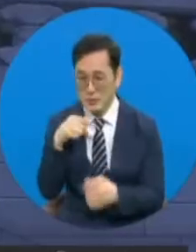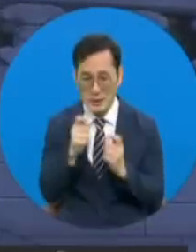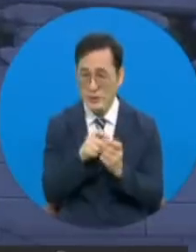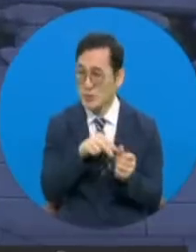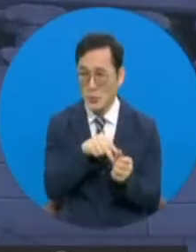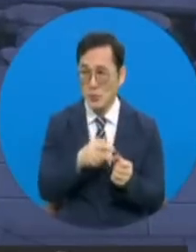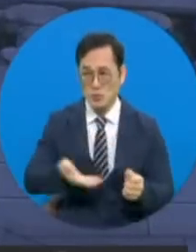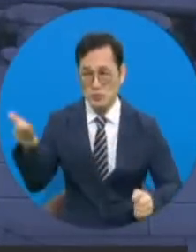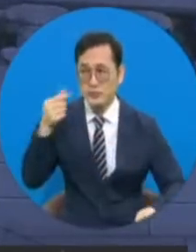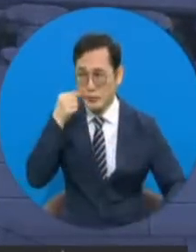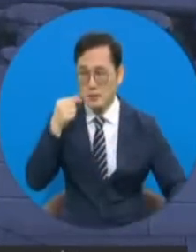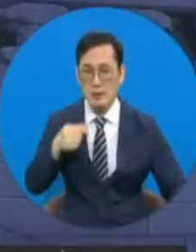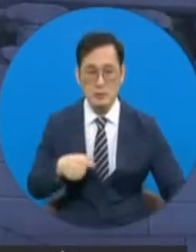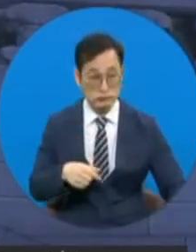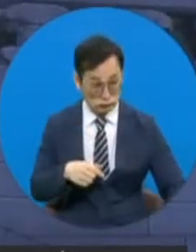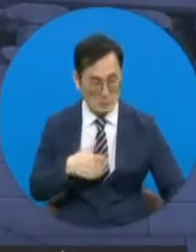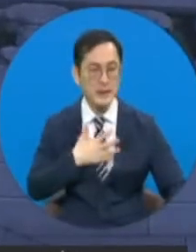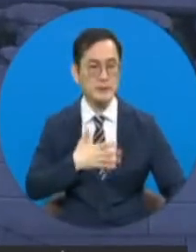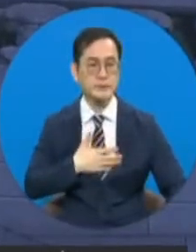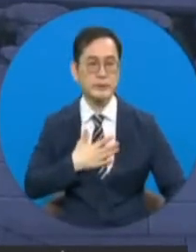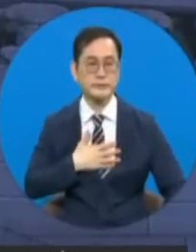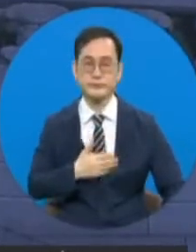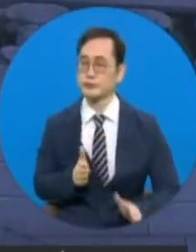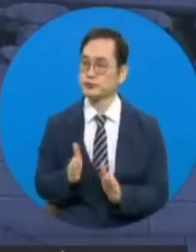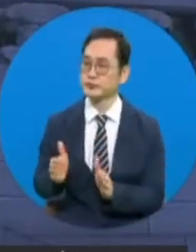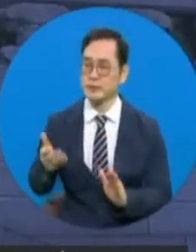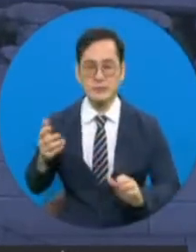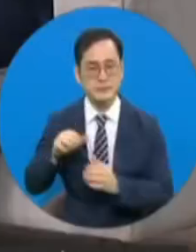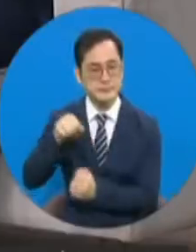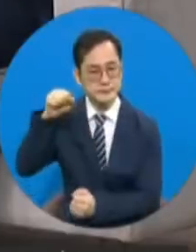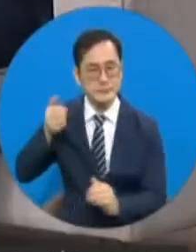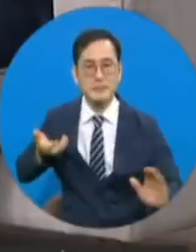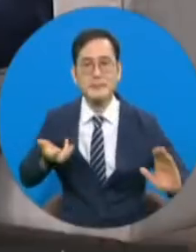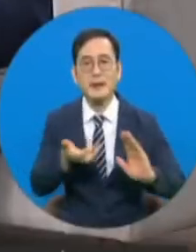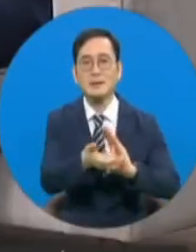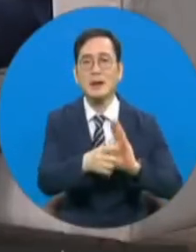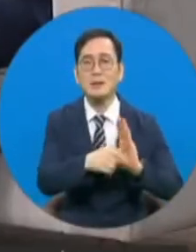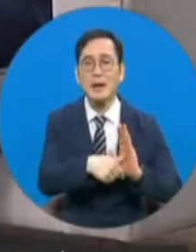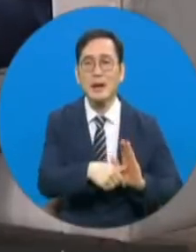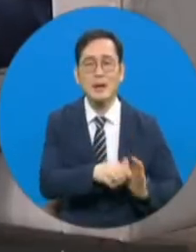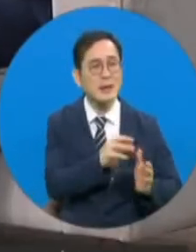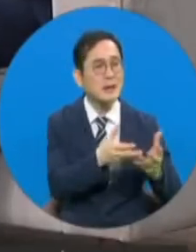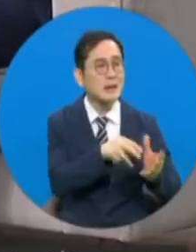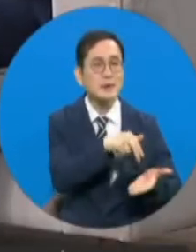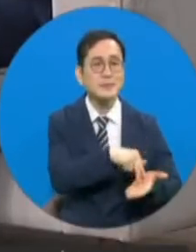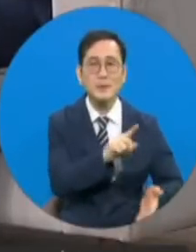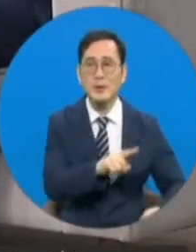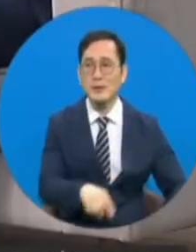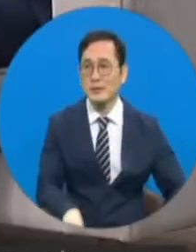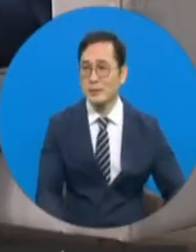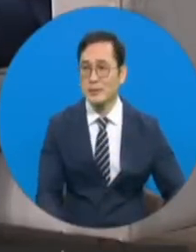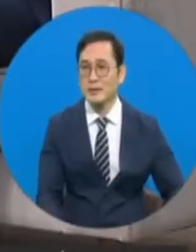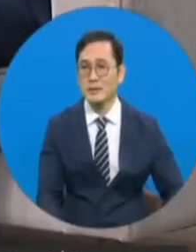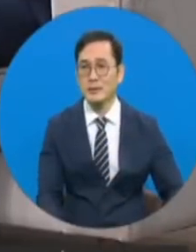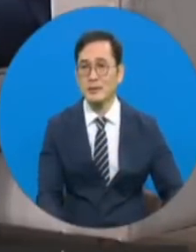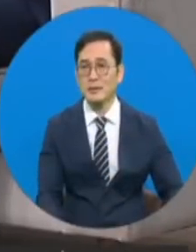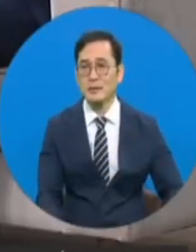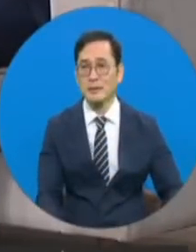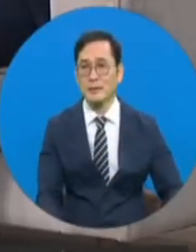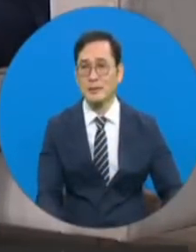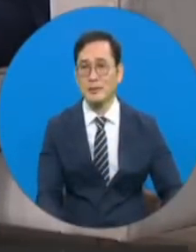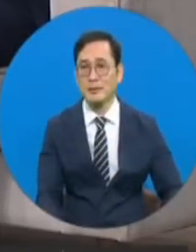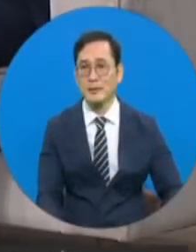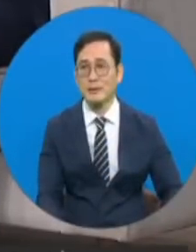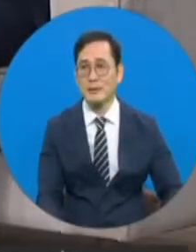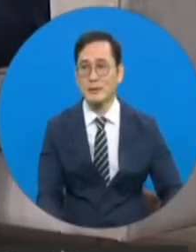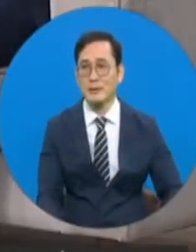그래 그럼 압생 영장 받아 갈게라고 많이 들어가요 그럼 야당에서 어떻게 반응합니까 아니 그거 받아 와야 되는 거 당연한 거 아닙니까 아 영창